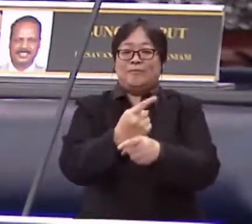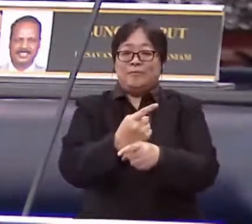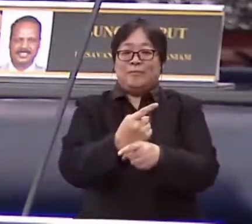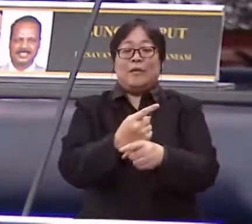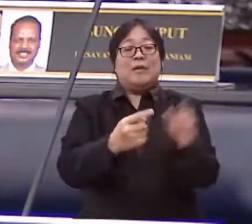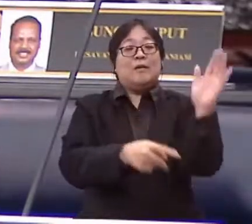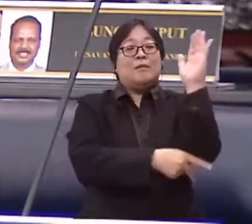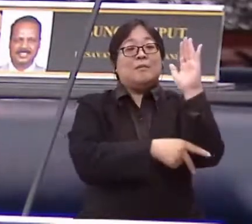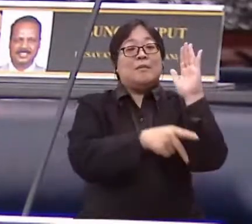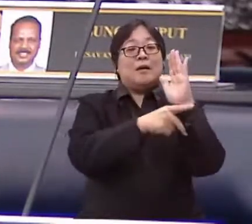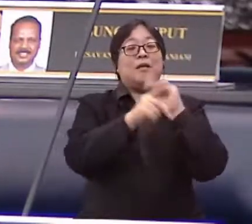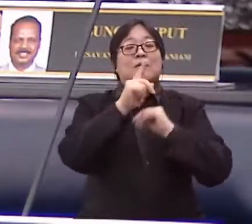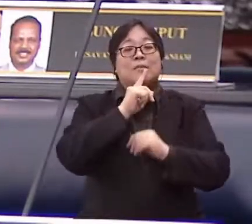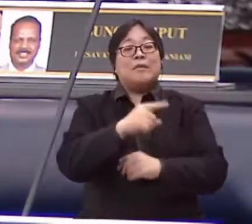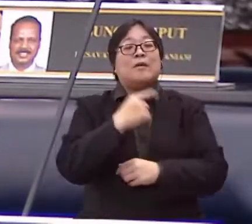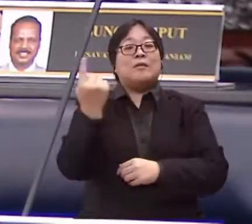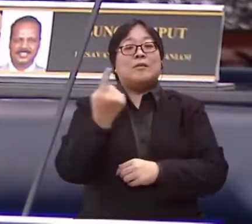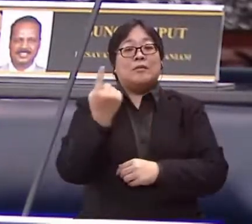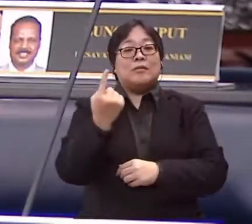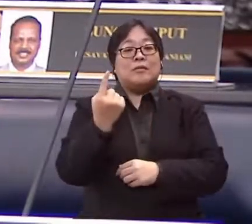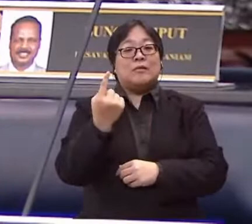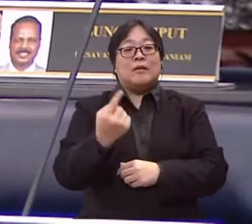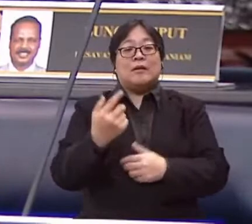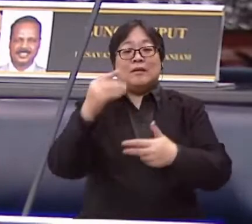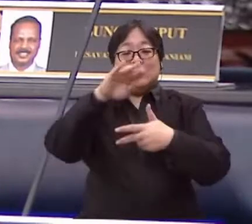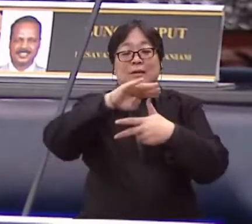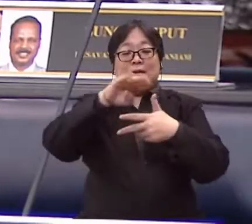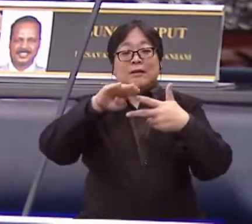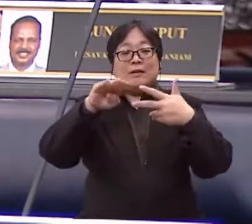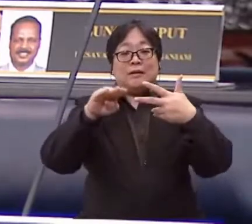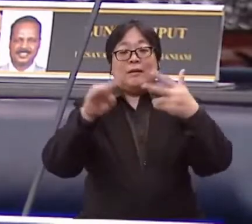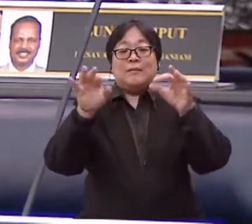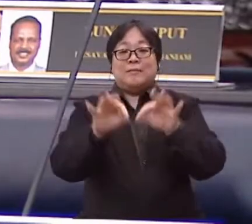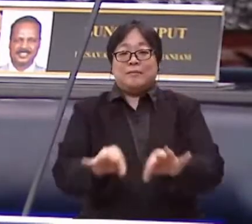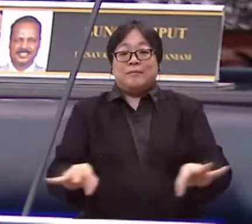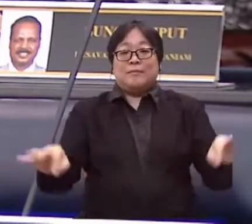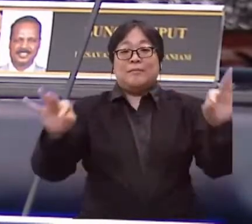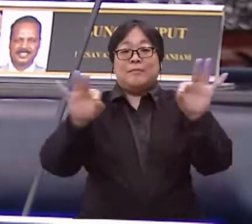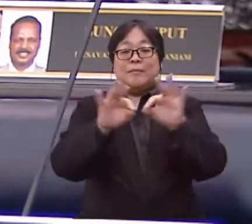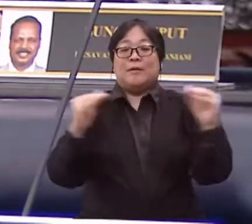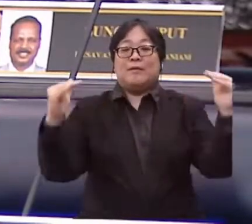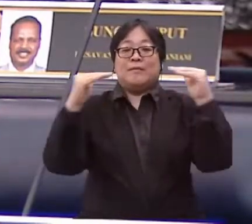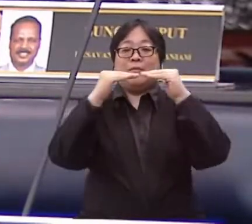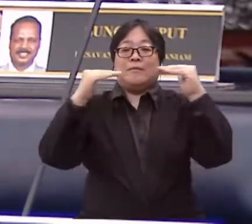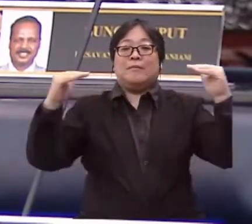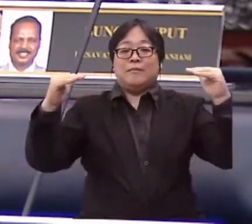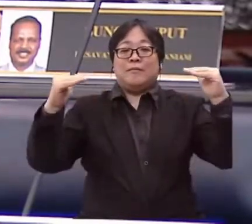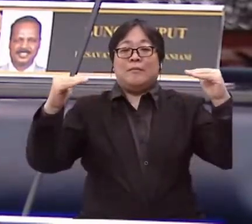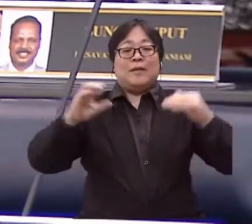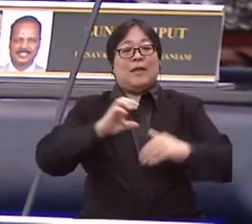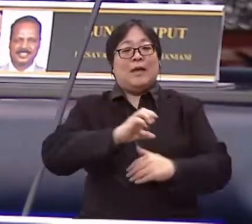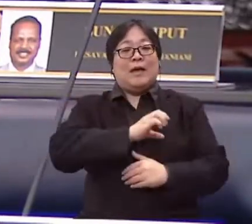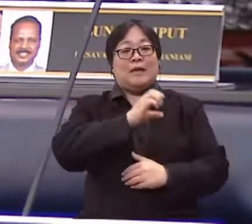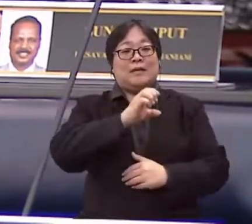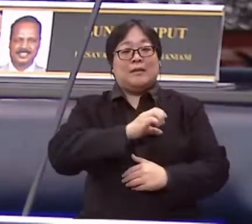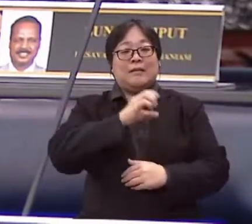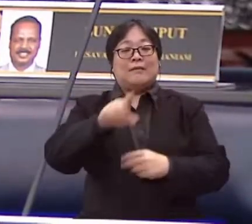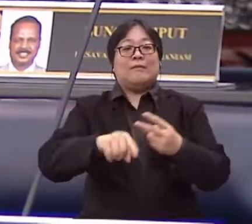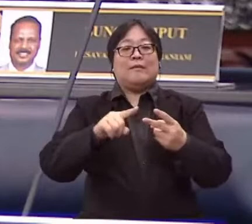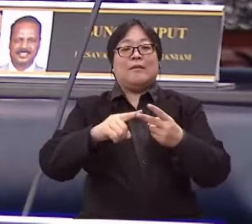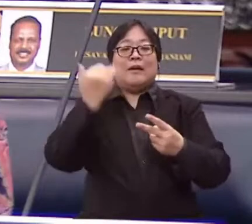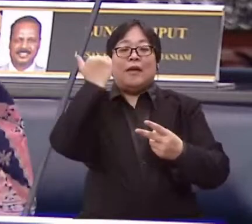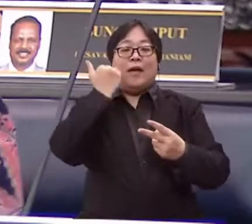merupakan satu daripada tiga kebahagiaan penting setara dengan bahagian eksekutif dan